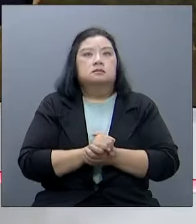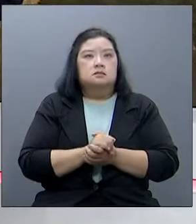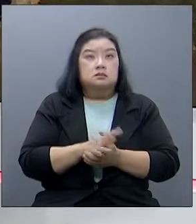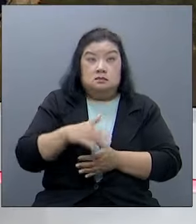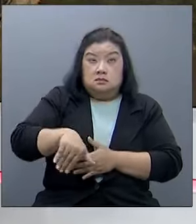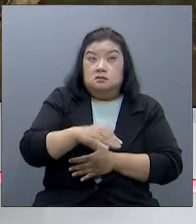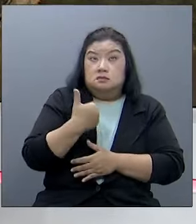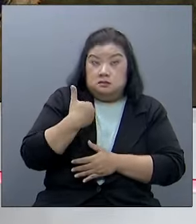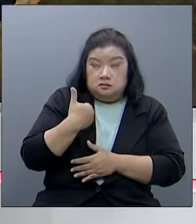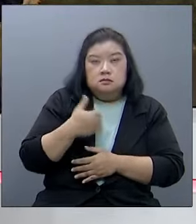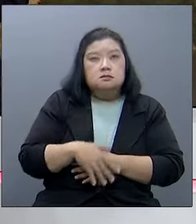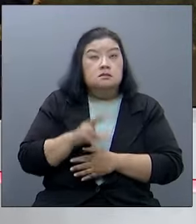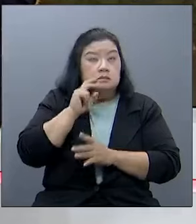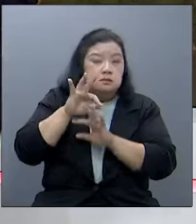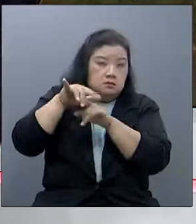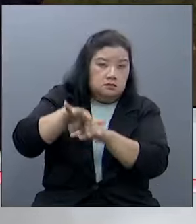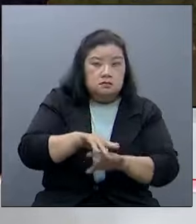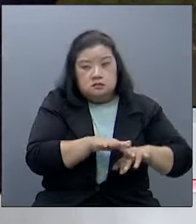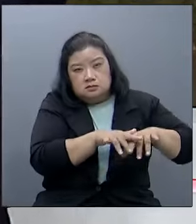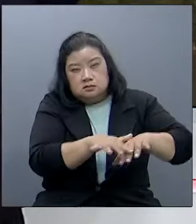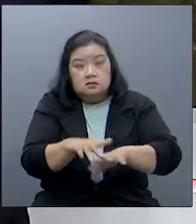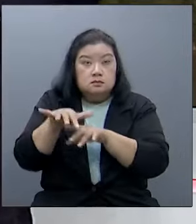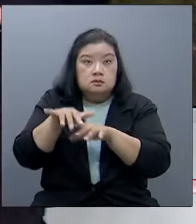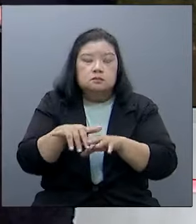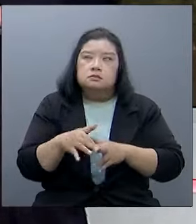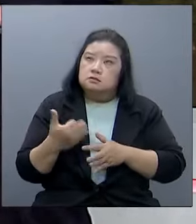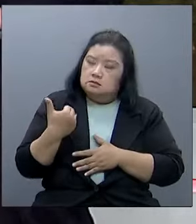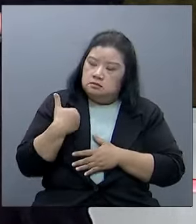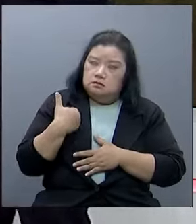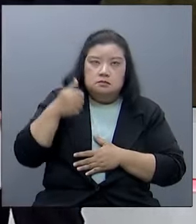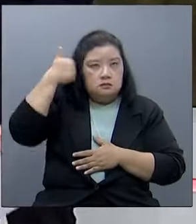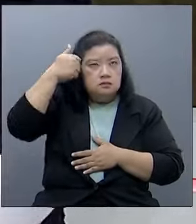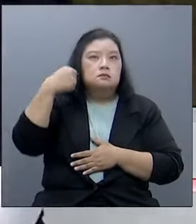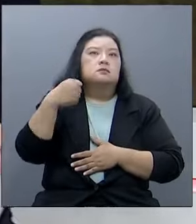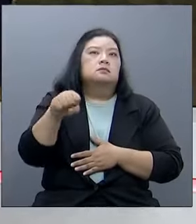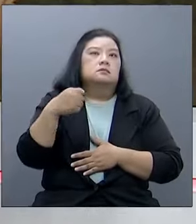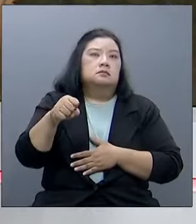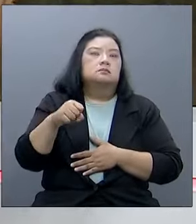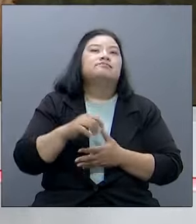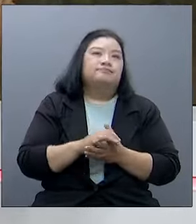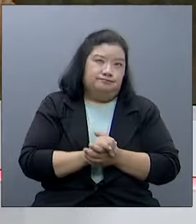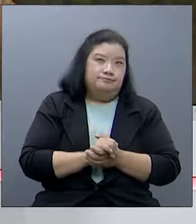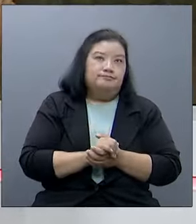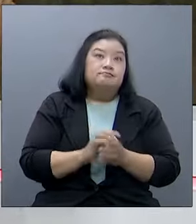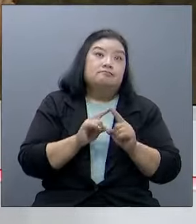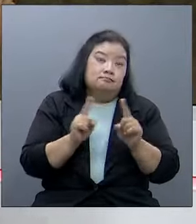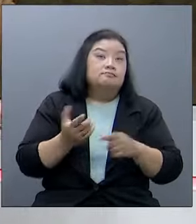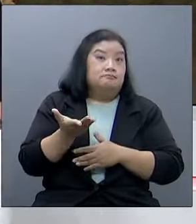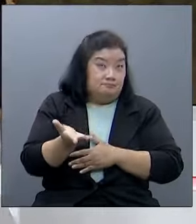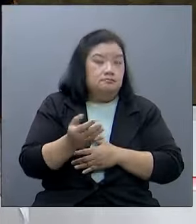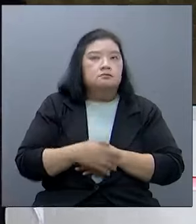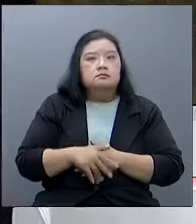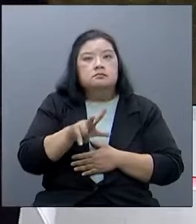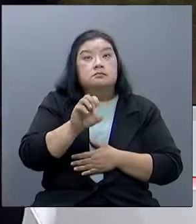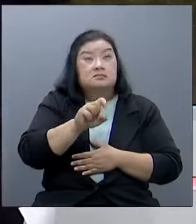าจะใช้เวลาทจะรบายลงสูมแน้ำโงไม่น้อยกวา 10 วันแต่ทีนี้น้ำก้อนให่ที่บอกวาไม่ตำกา 350